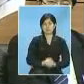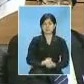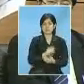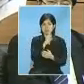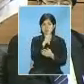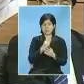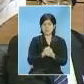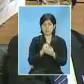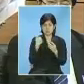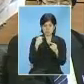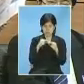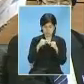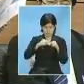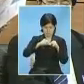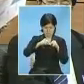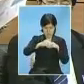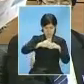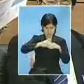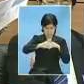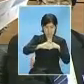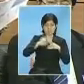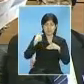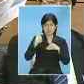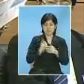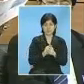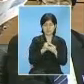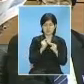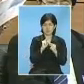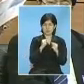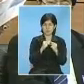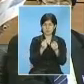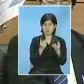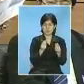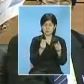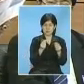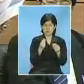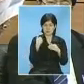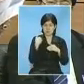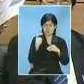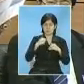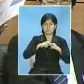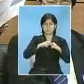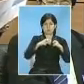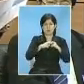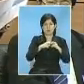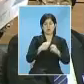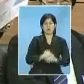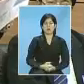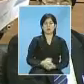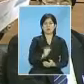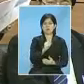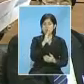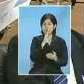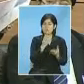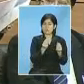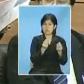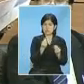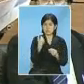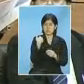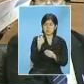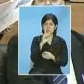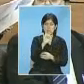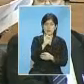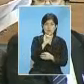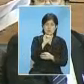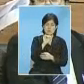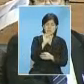แนวร่นที่่งมากจนบางแปลงเนี่ยทำให้ที่ดินของเขานะครับอาจจะมีปัญหาเช่นมีที่ดิน 82ตรางวา